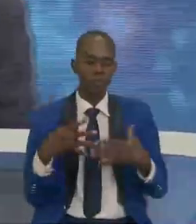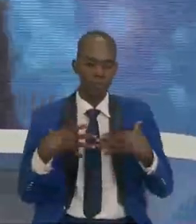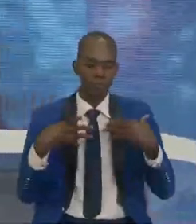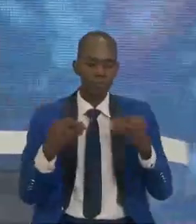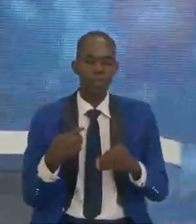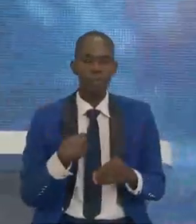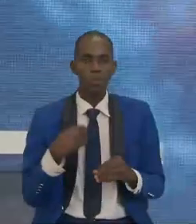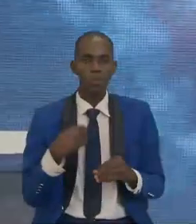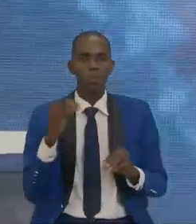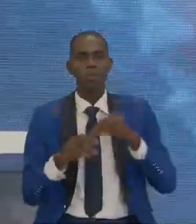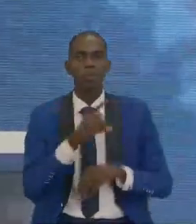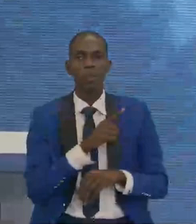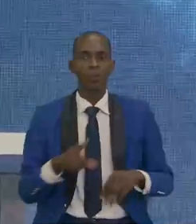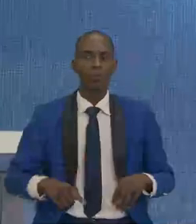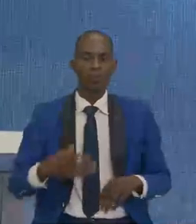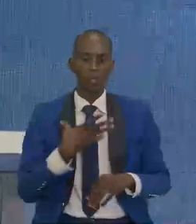serai sauvé.